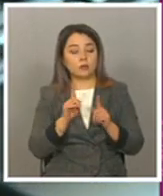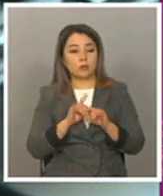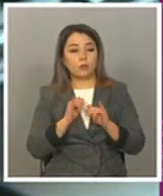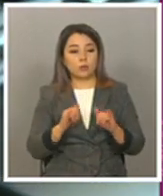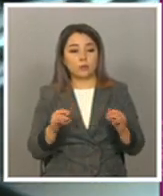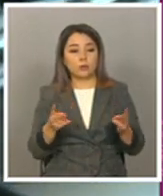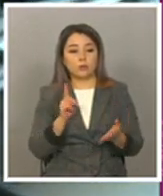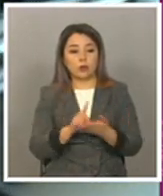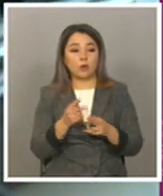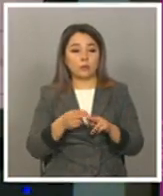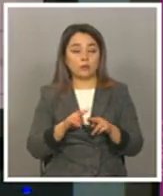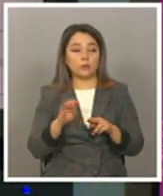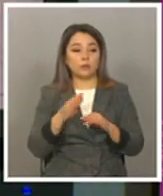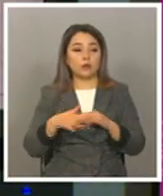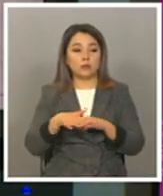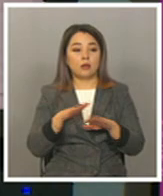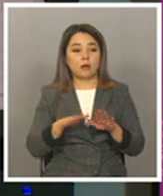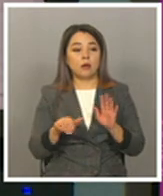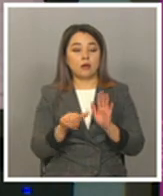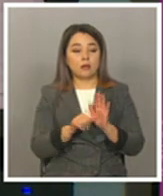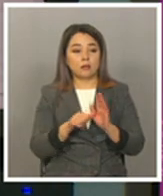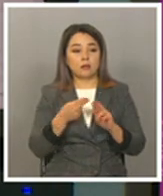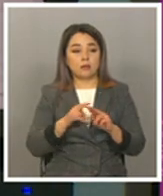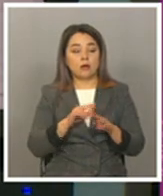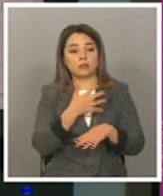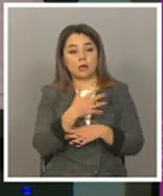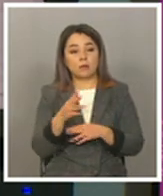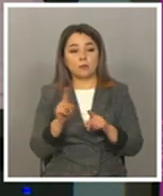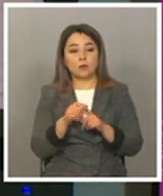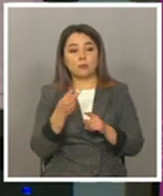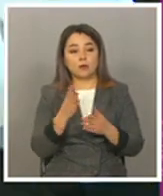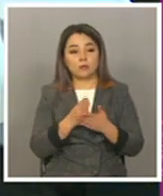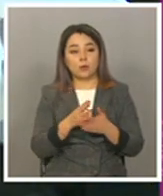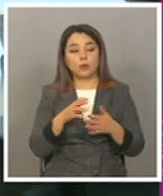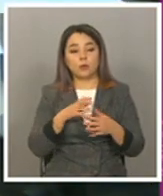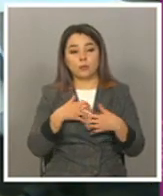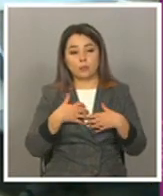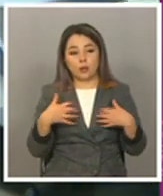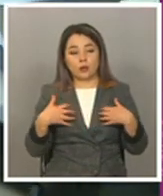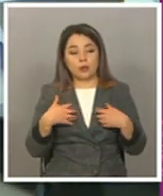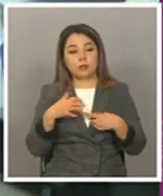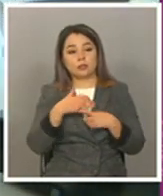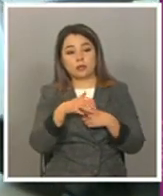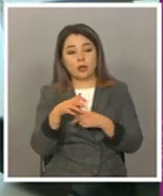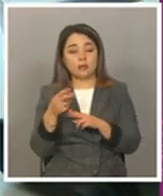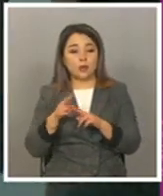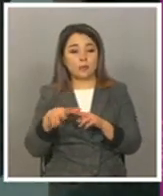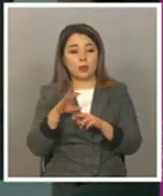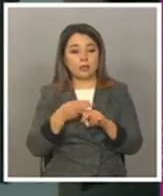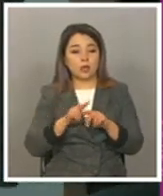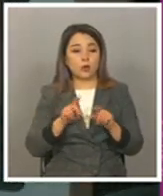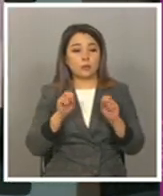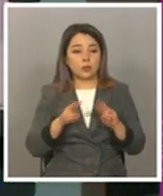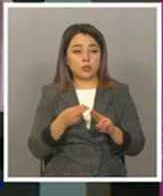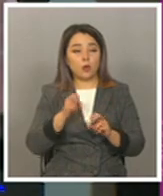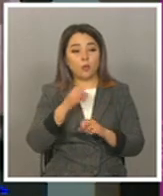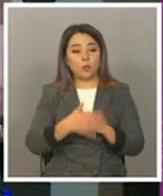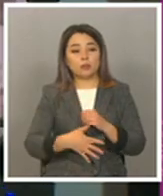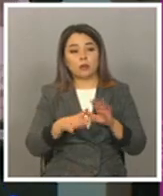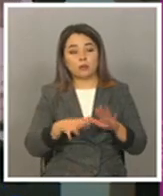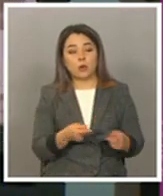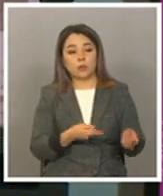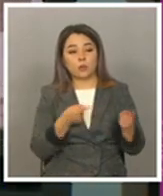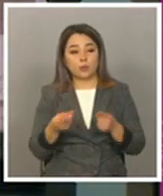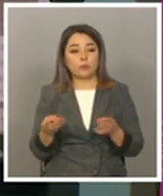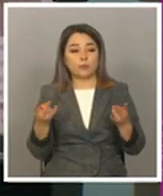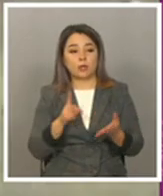үшін оңтүстіктегі Алтын Емел ұлттық саябағынан бірнеше құландарды тікұшаққа салып, орталыққа көшіру жұмыстарын қолға алды.